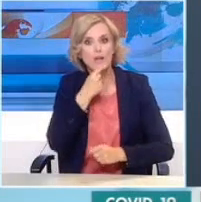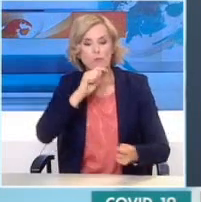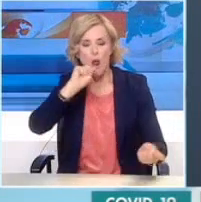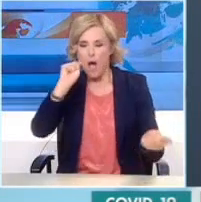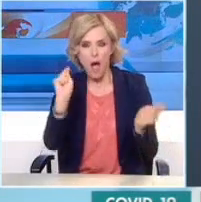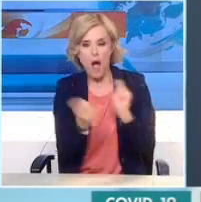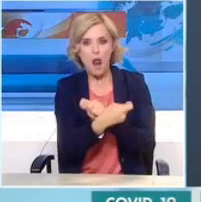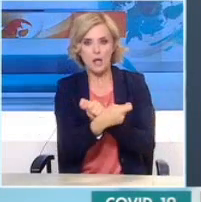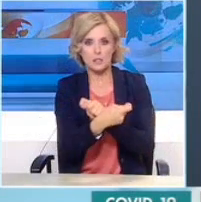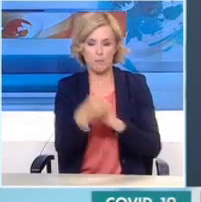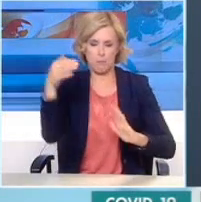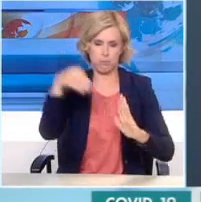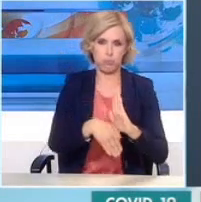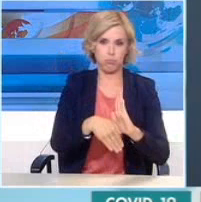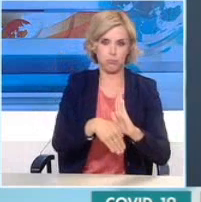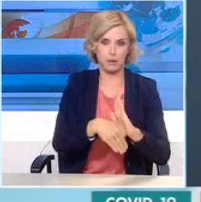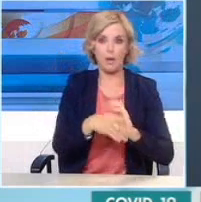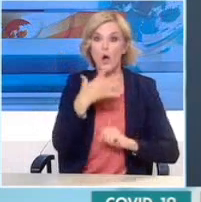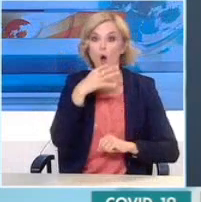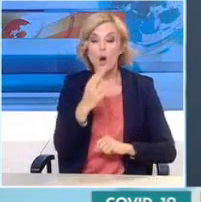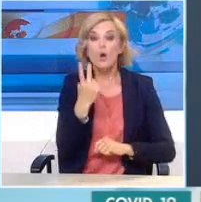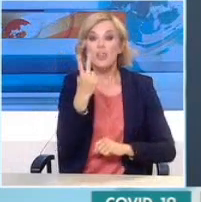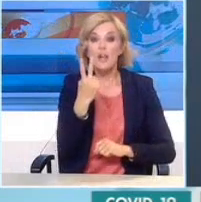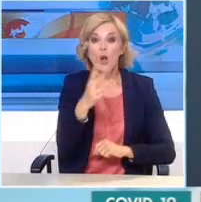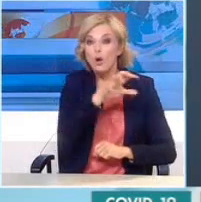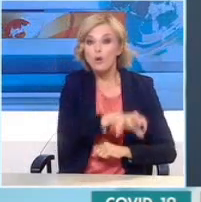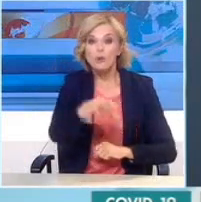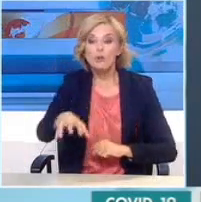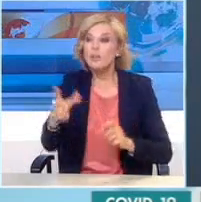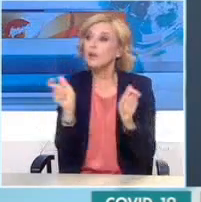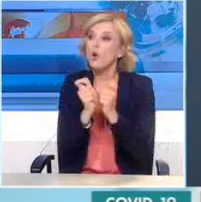όπως φαίνεται από τις δύο τοπικές επιδημίες των τελευταίων 48 ώρων.